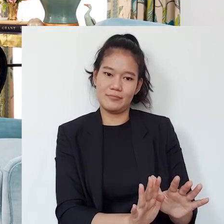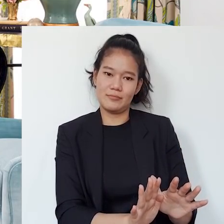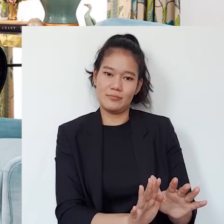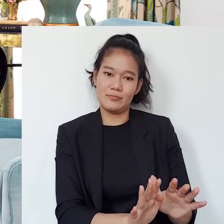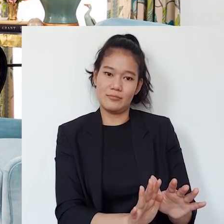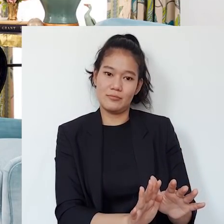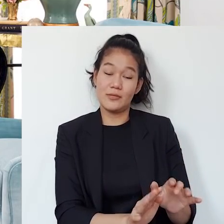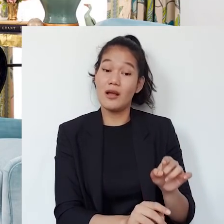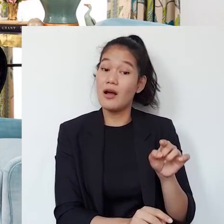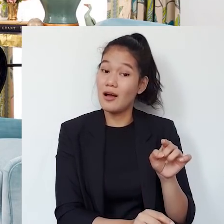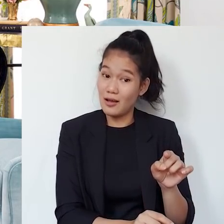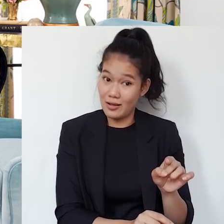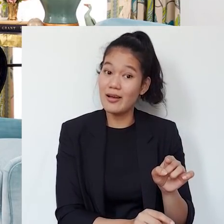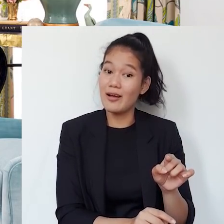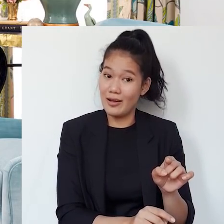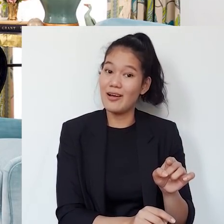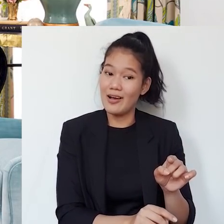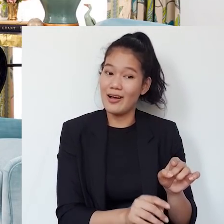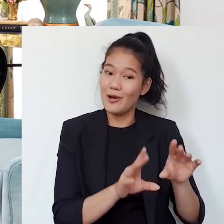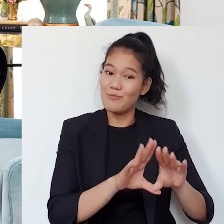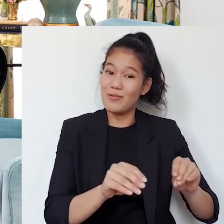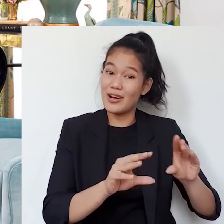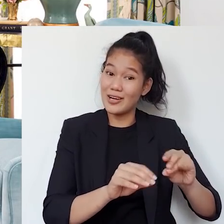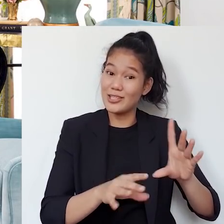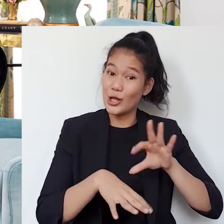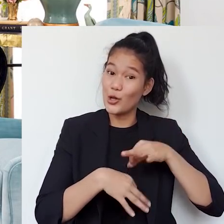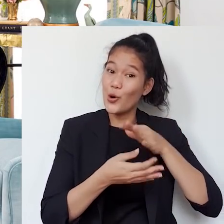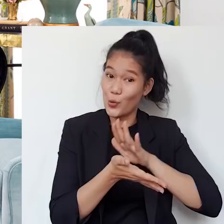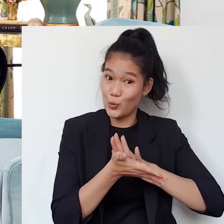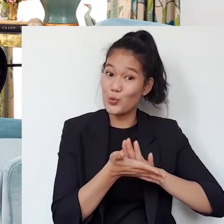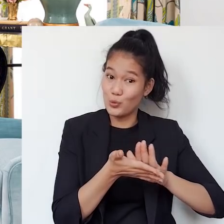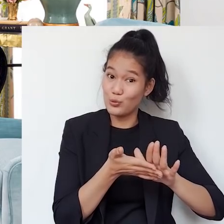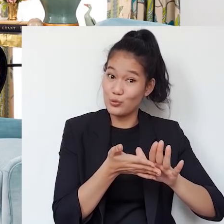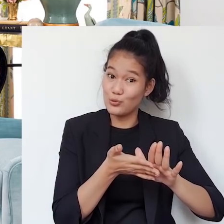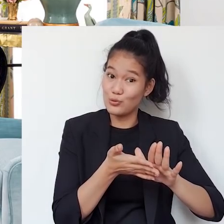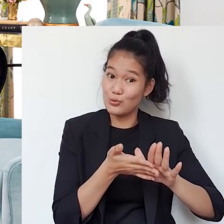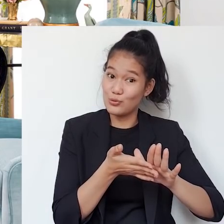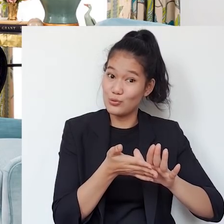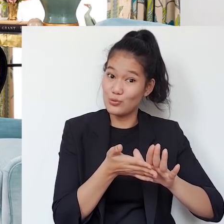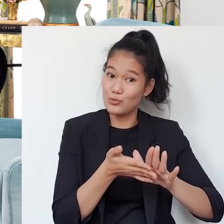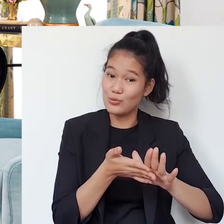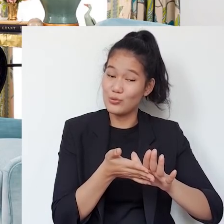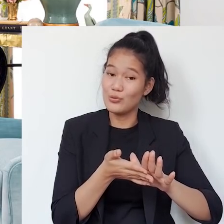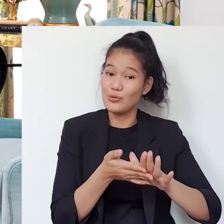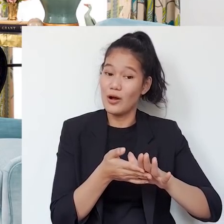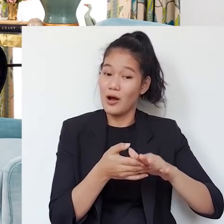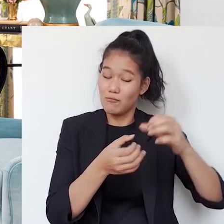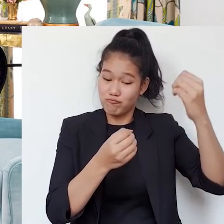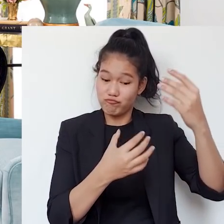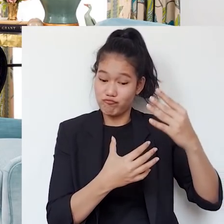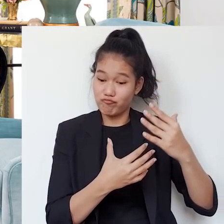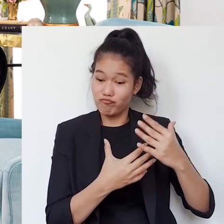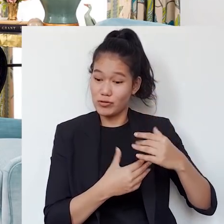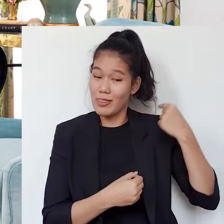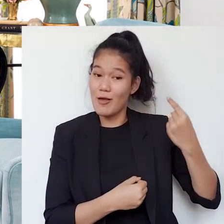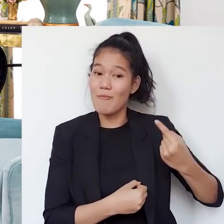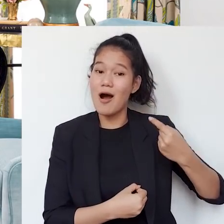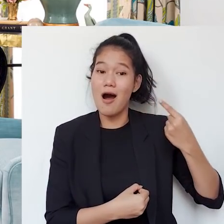Bisakah kita berkata bahwa pekerjaan Roh Kudus adalah di dalam keseharian kita, di